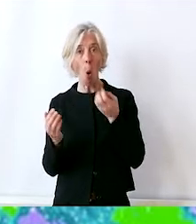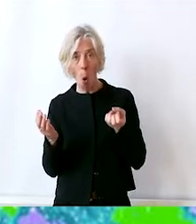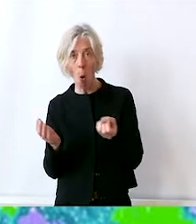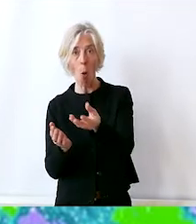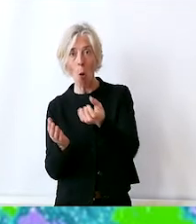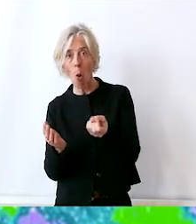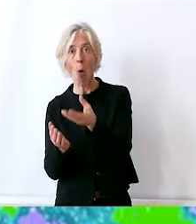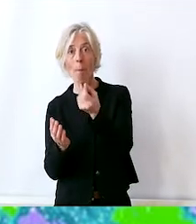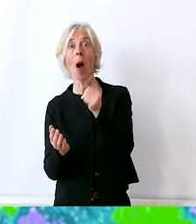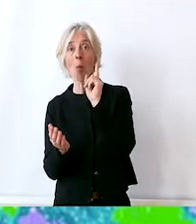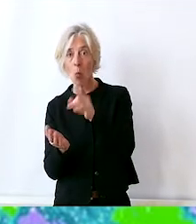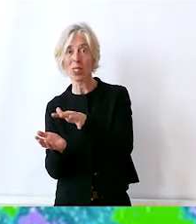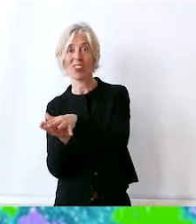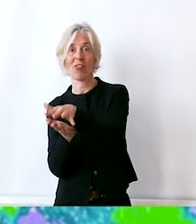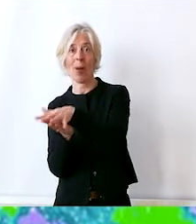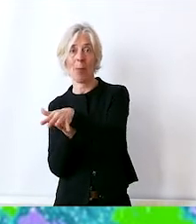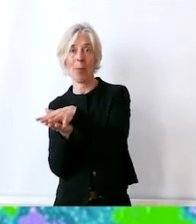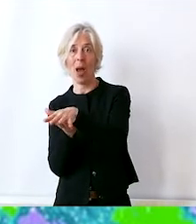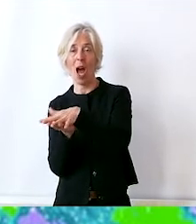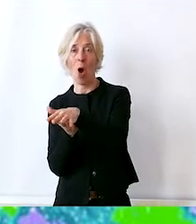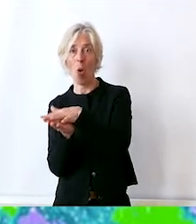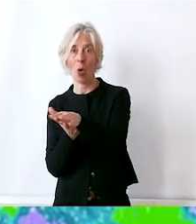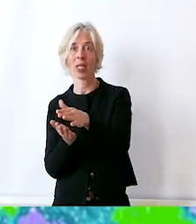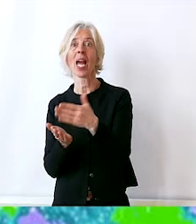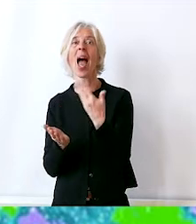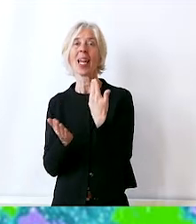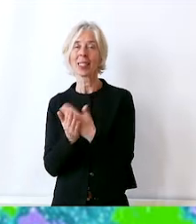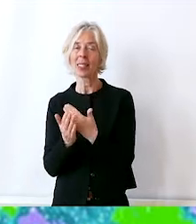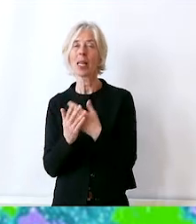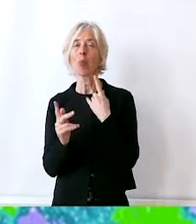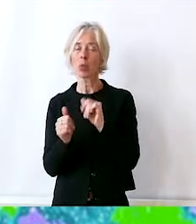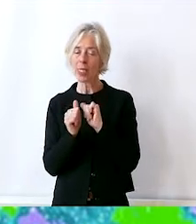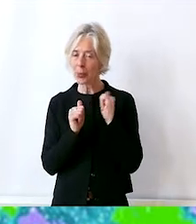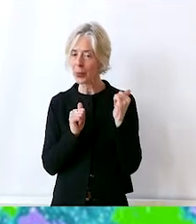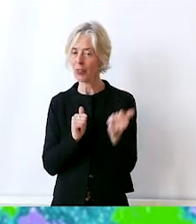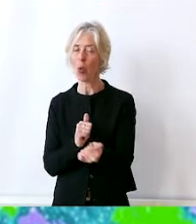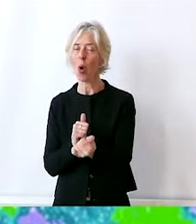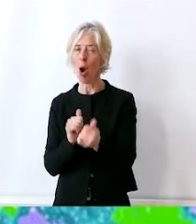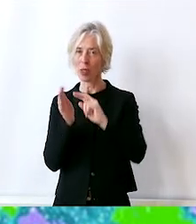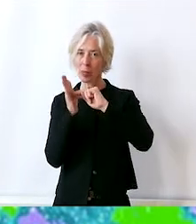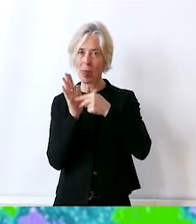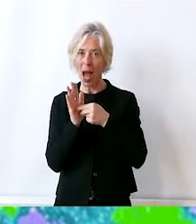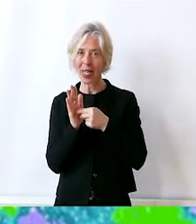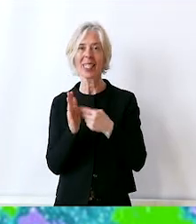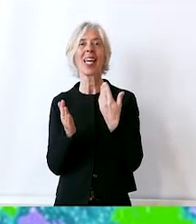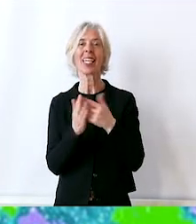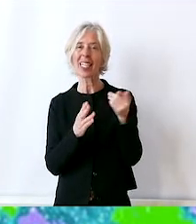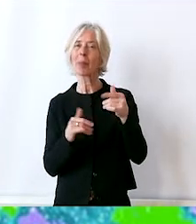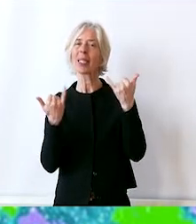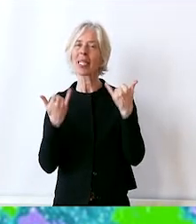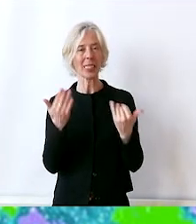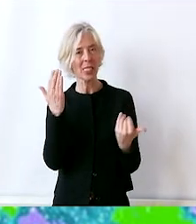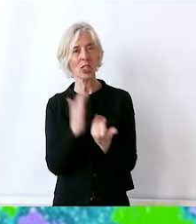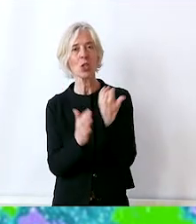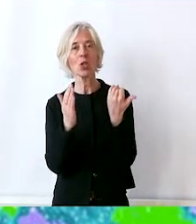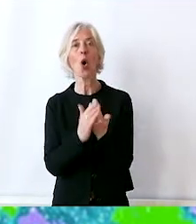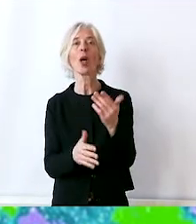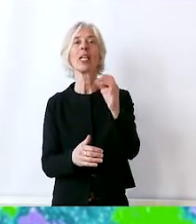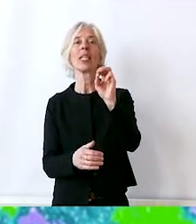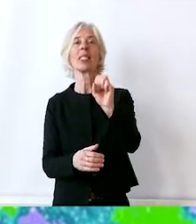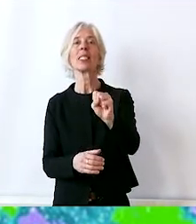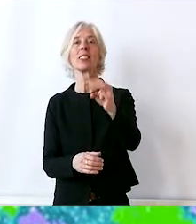was wird gerade verbraucht. Bei den Smart Homes gibt es die inzwischen sogenannten Prosumer, also wenn Sie